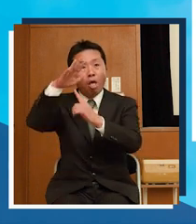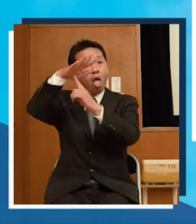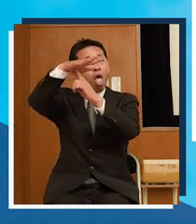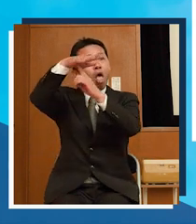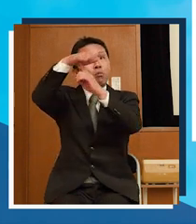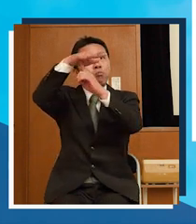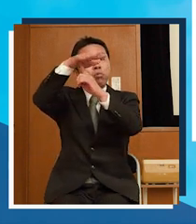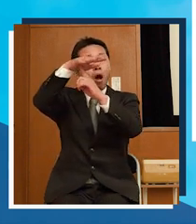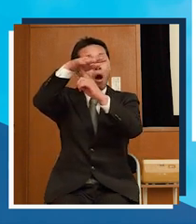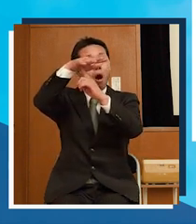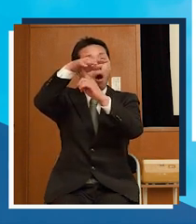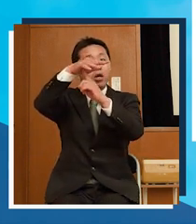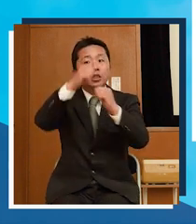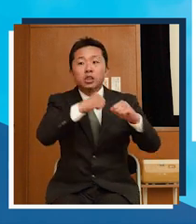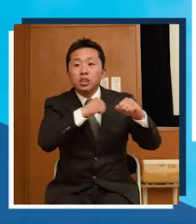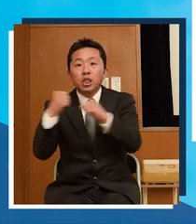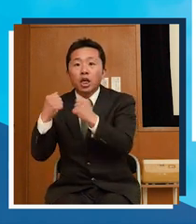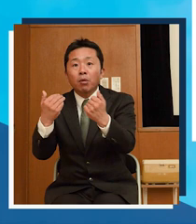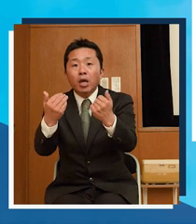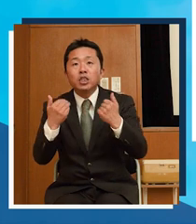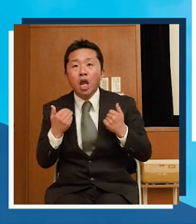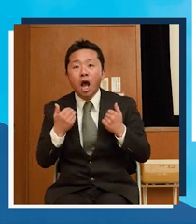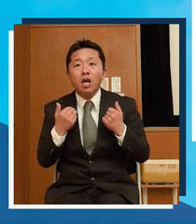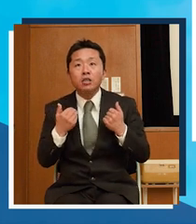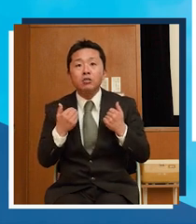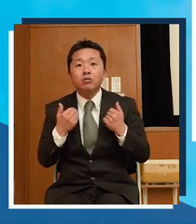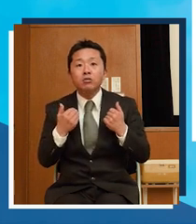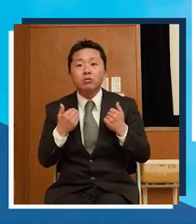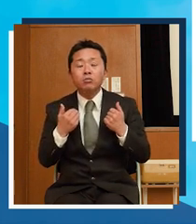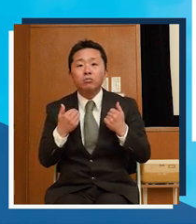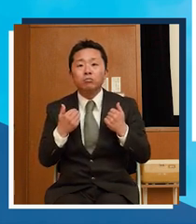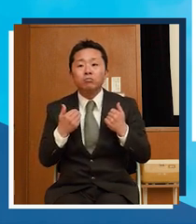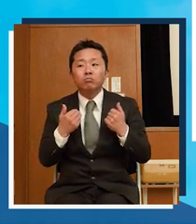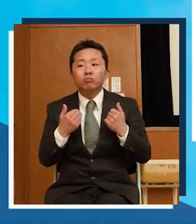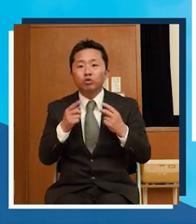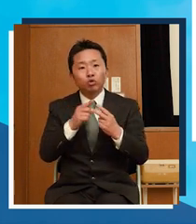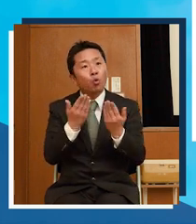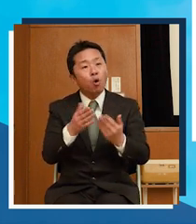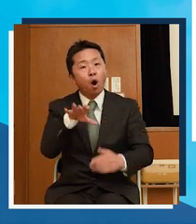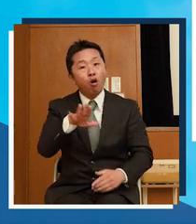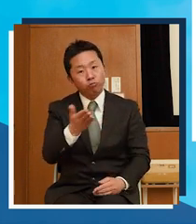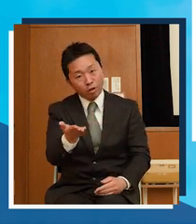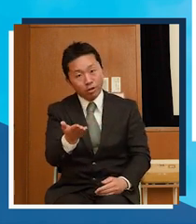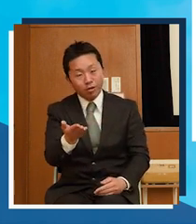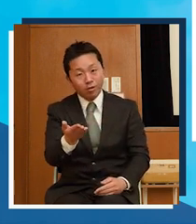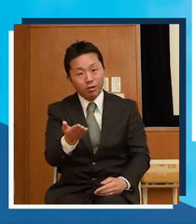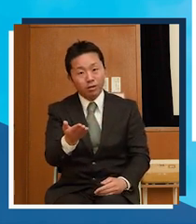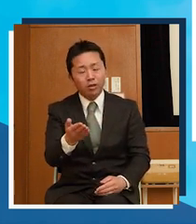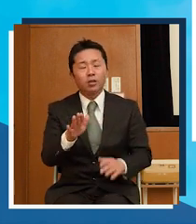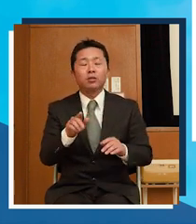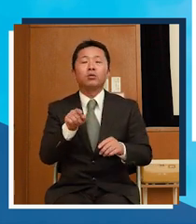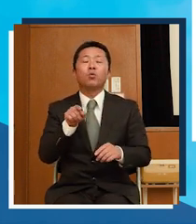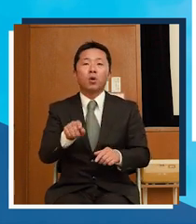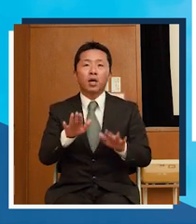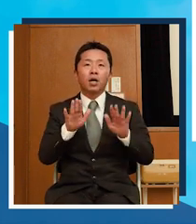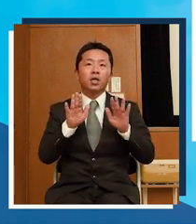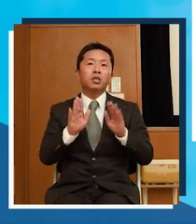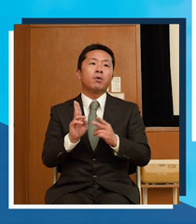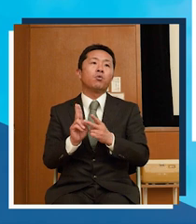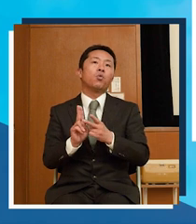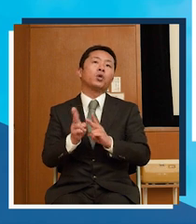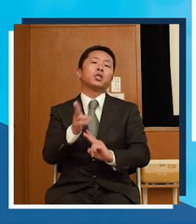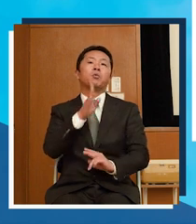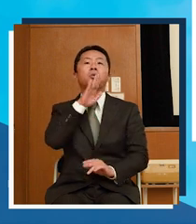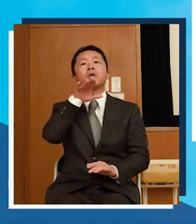が上空を飛んだら逃げなければいけないというシェルターが作られてる小学校どこにあるんでしょうこれが今の沖縄の